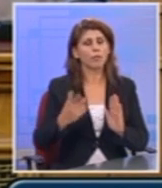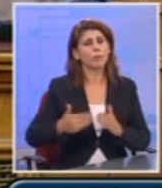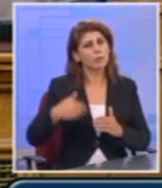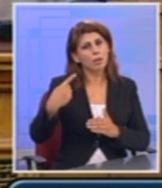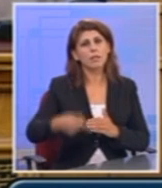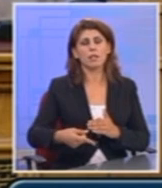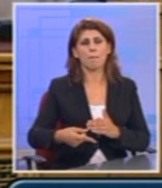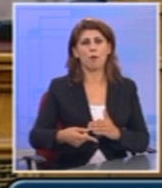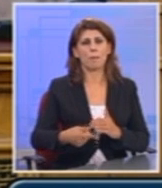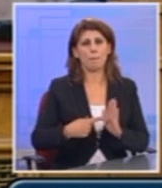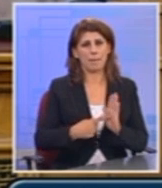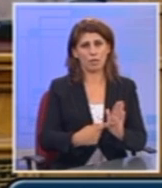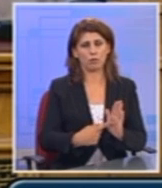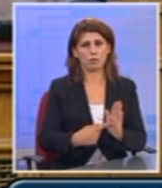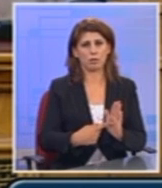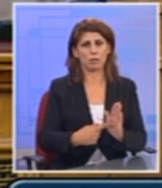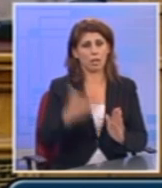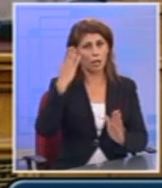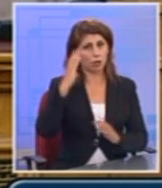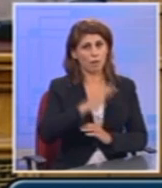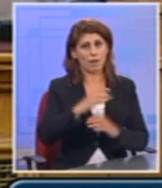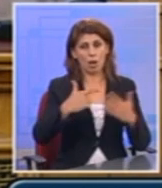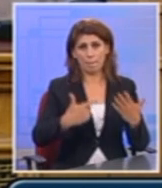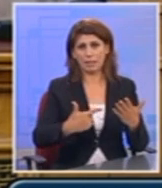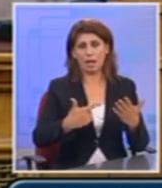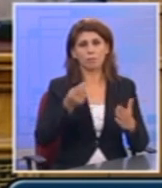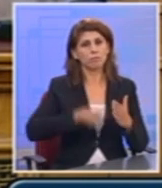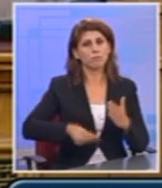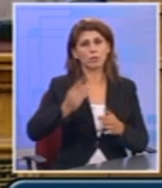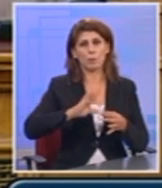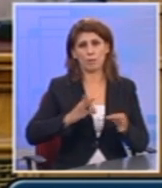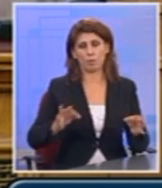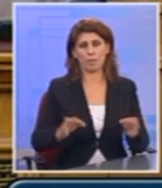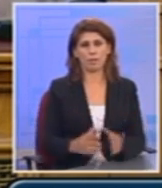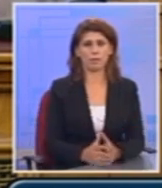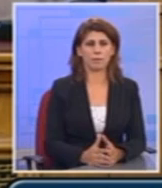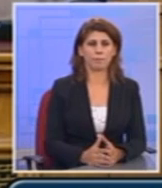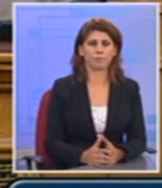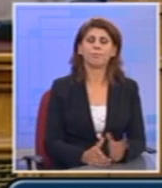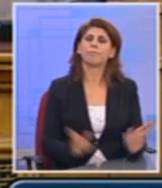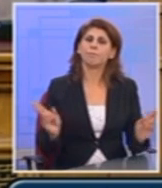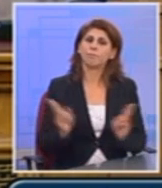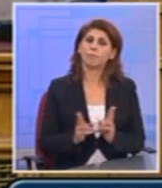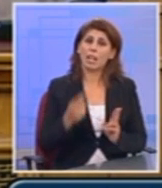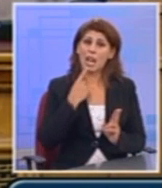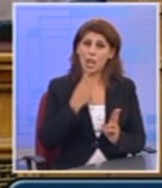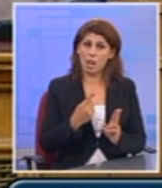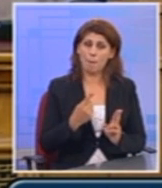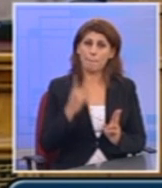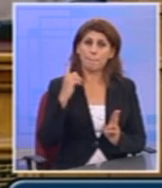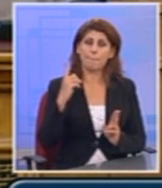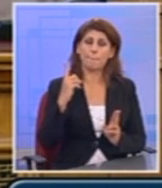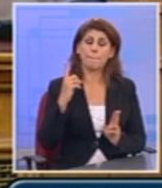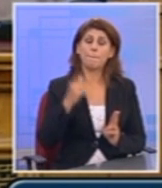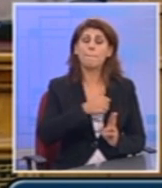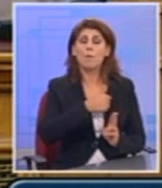επόμενη παρουσίαση για το κεφάλαιο ε περισσότερες λεπτομέρειες με δύο λόγια π πρόκειται για μια